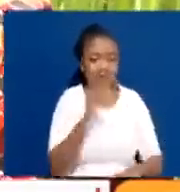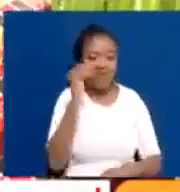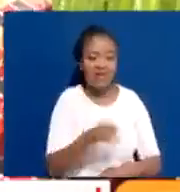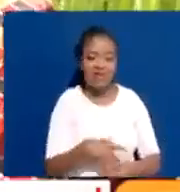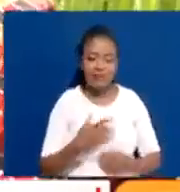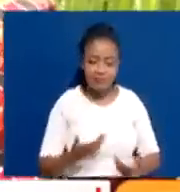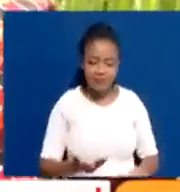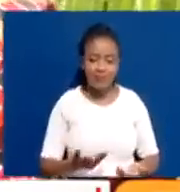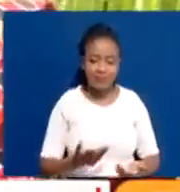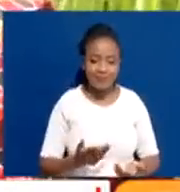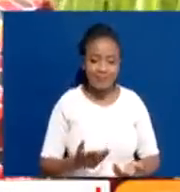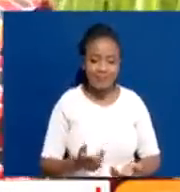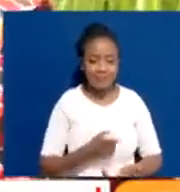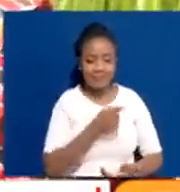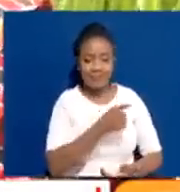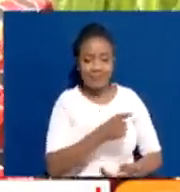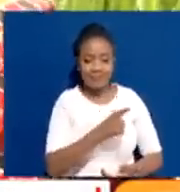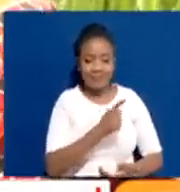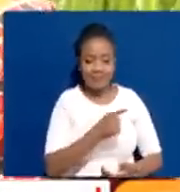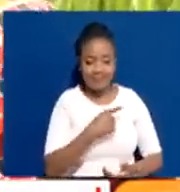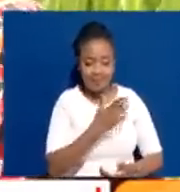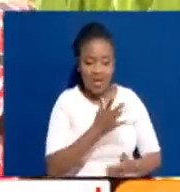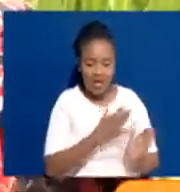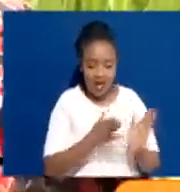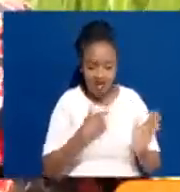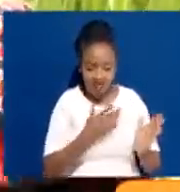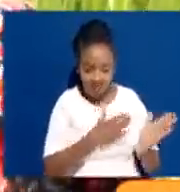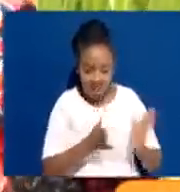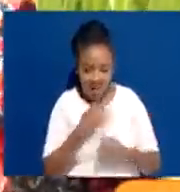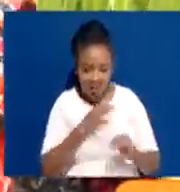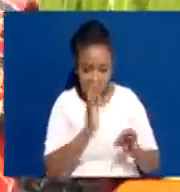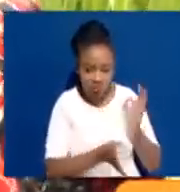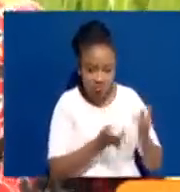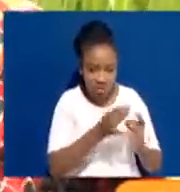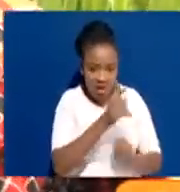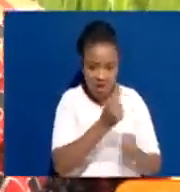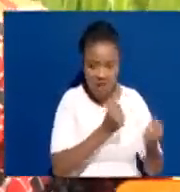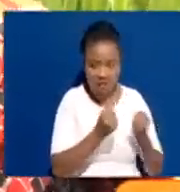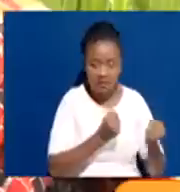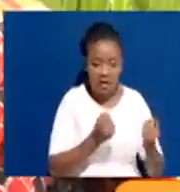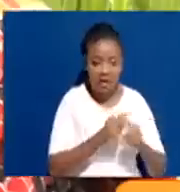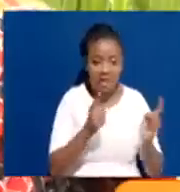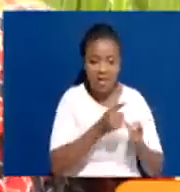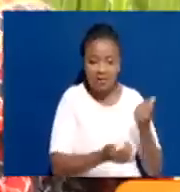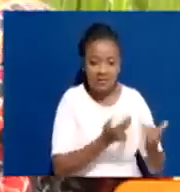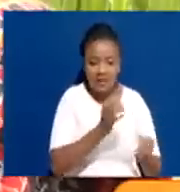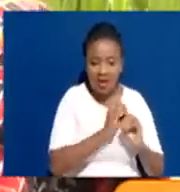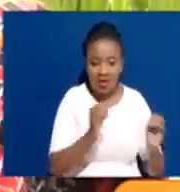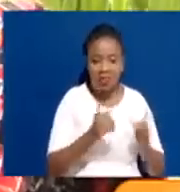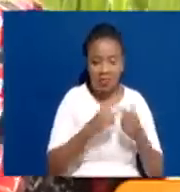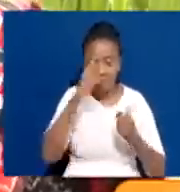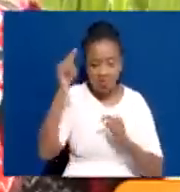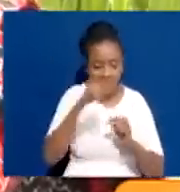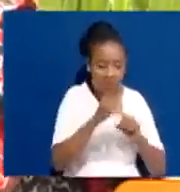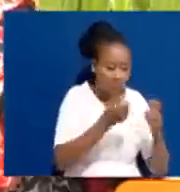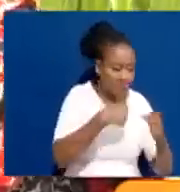Wakapata kulikuwa kuna zaikuwa na kuchoma gari. Sasa ikawa gari kuungua. Polisi wakakuja wakafanya